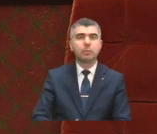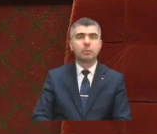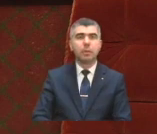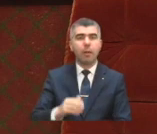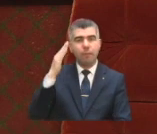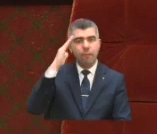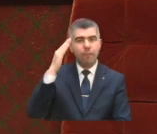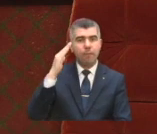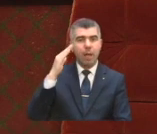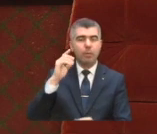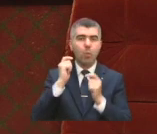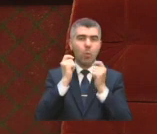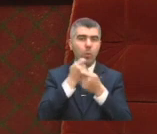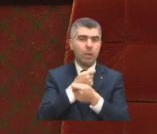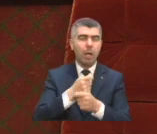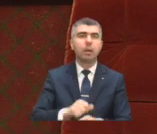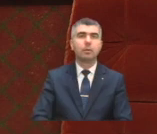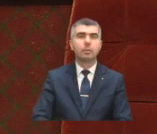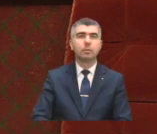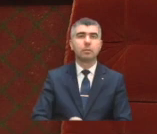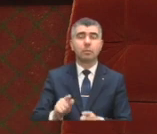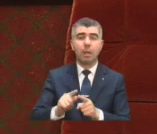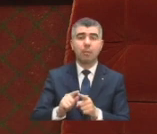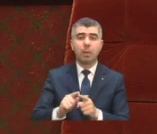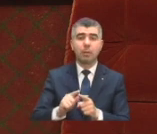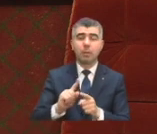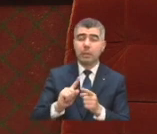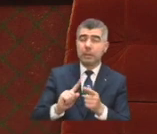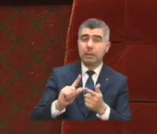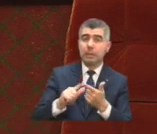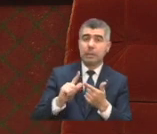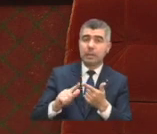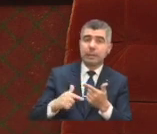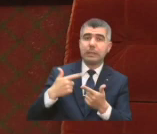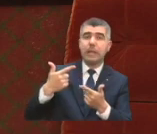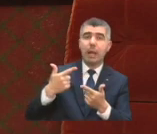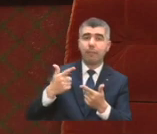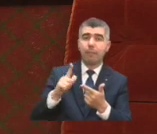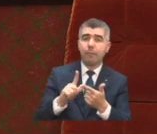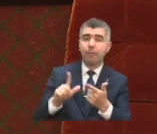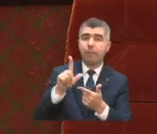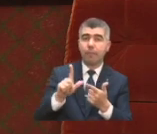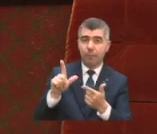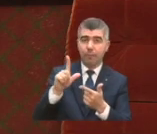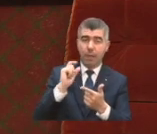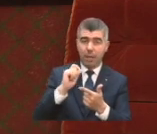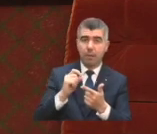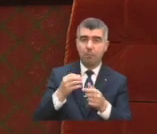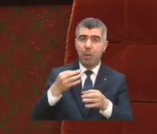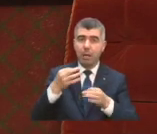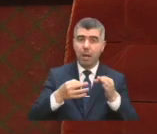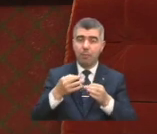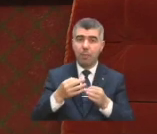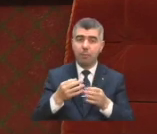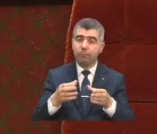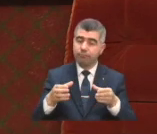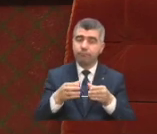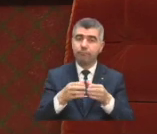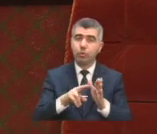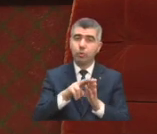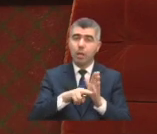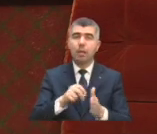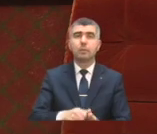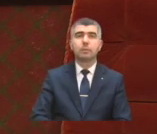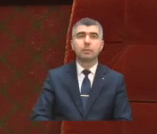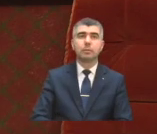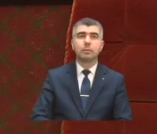فاس وجدة. خصنا باش نديروا محاكم الاستئناف في كل مدينة من المدن، ولا نجمعوا هاد الجهات ونديروا. الان